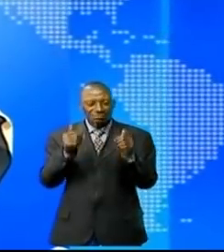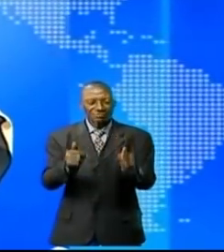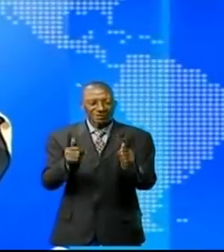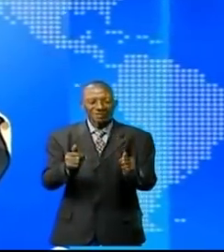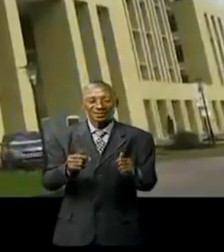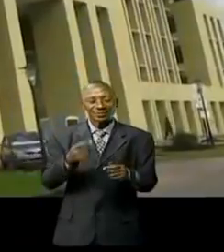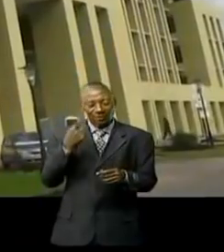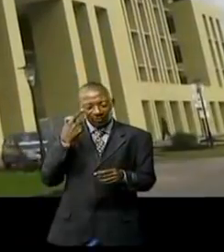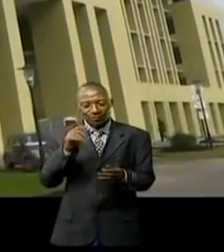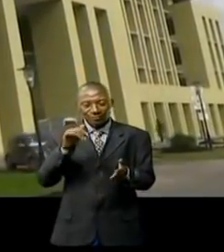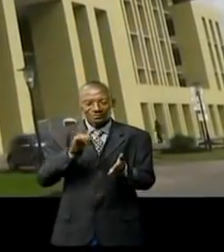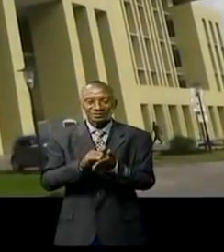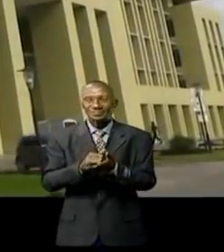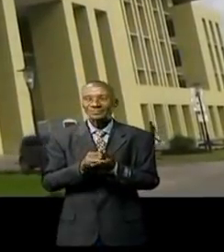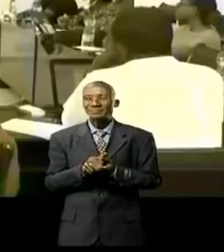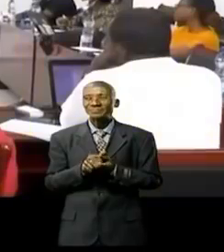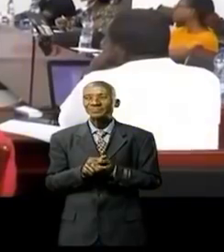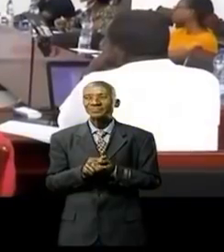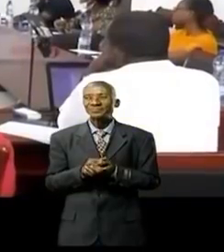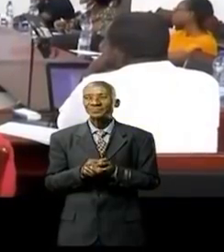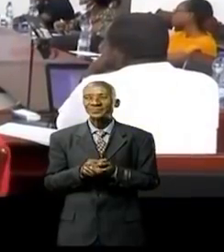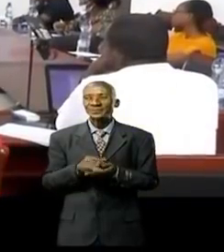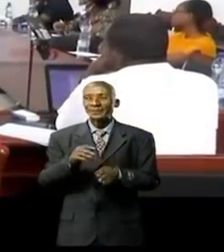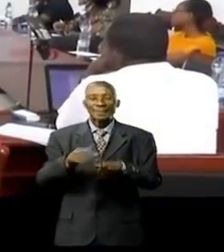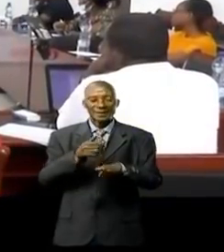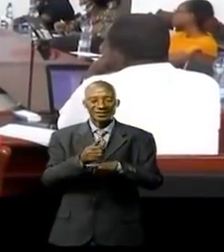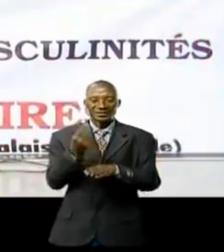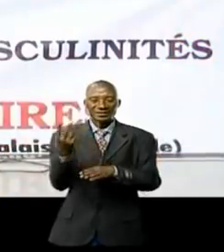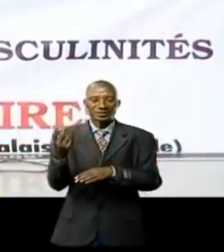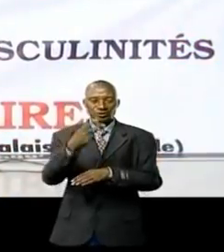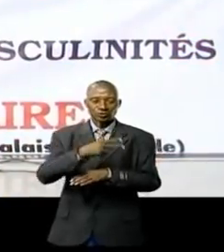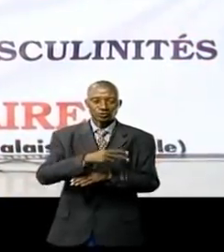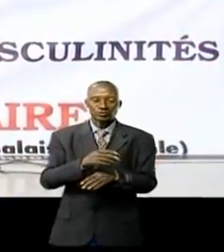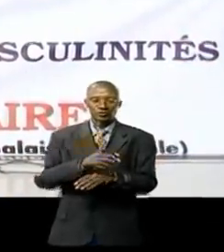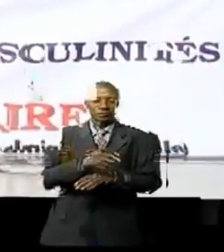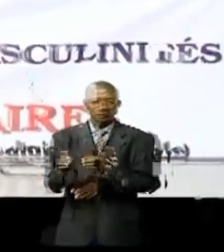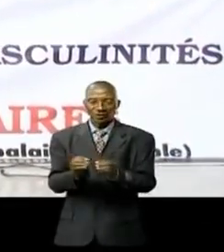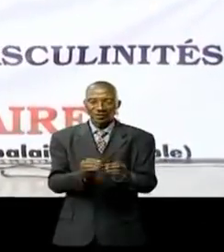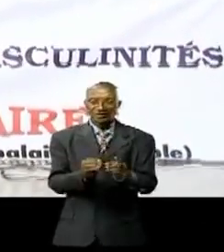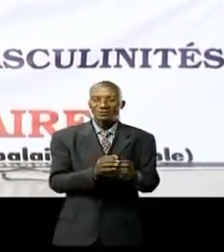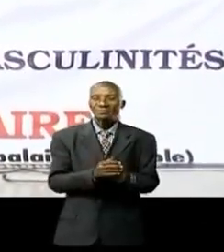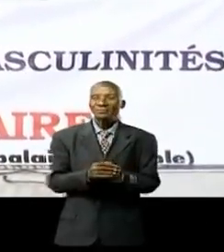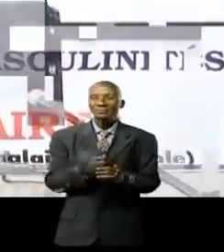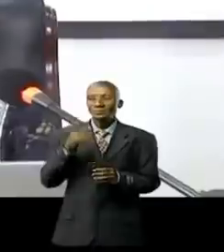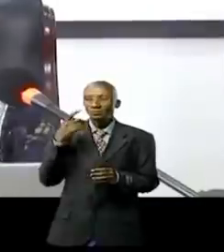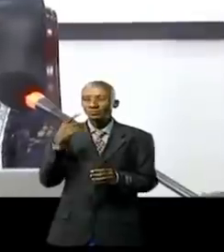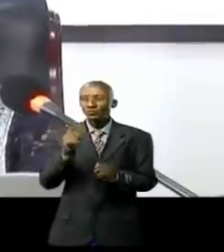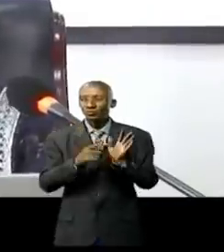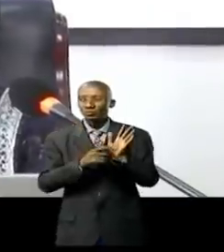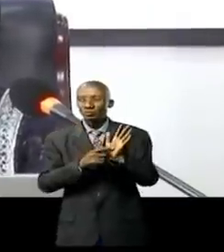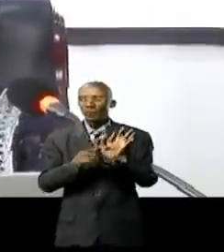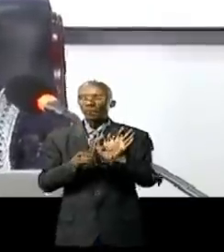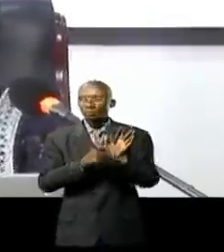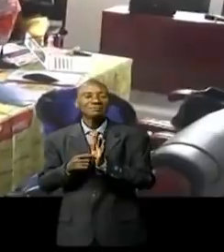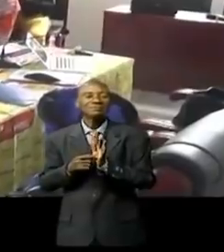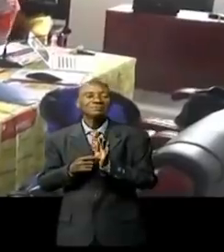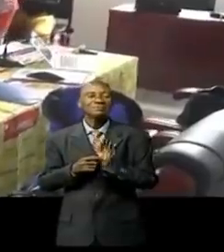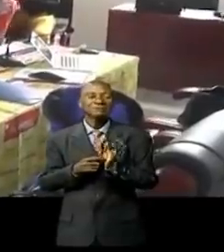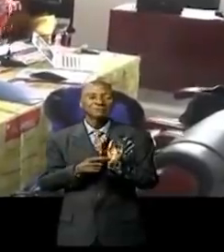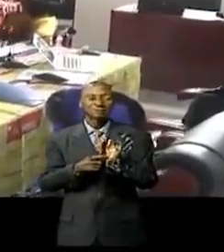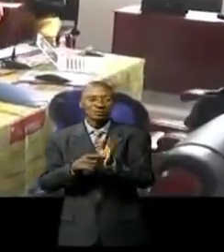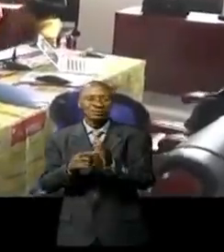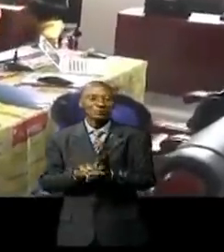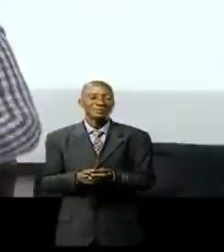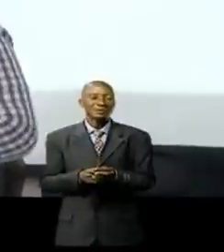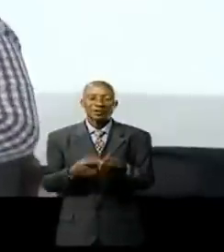Linzou. C'est un atelier de deux jours qu'organise WILPIF pour faire face aux masculinités militarisées. Les études